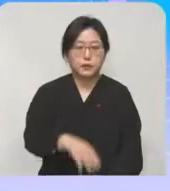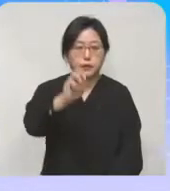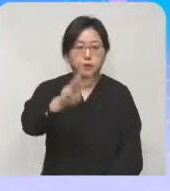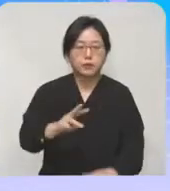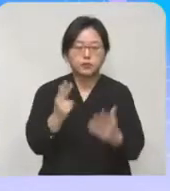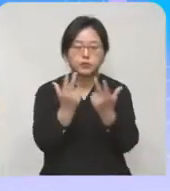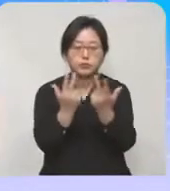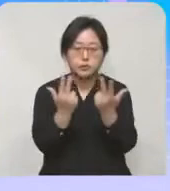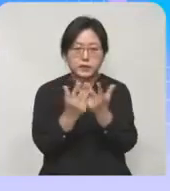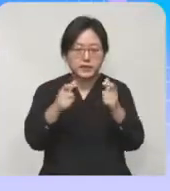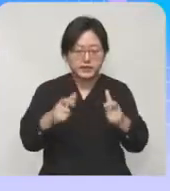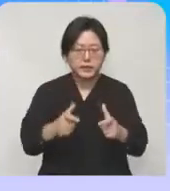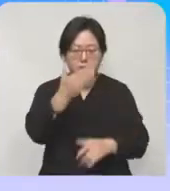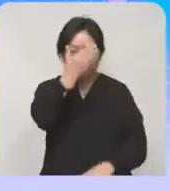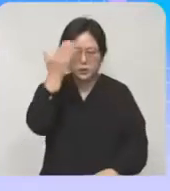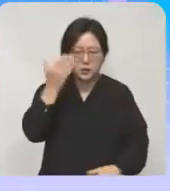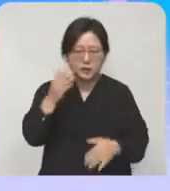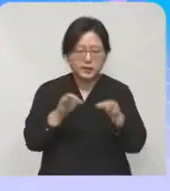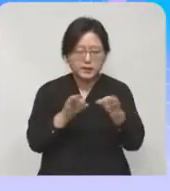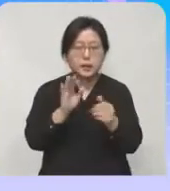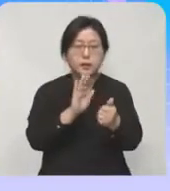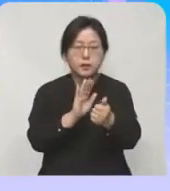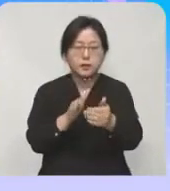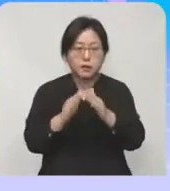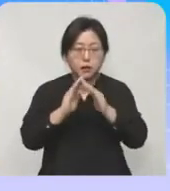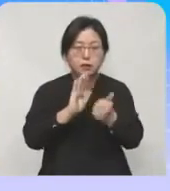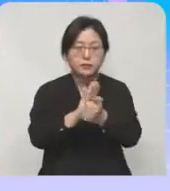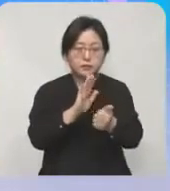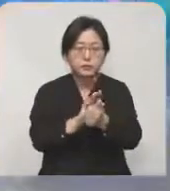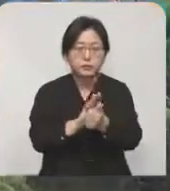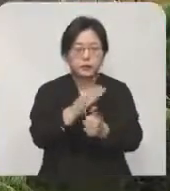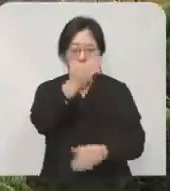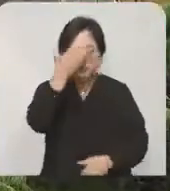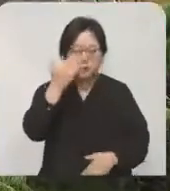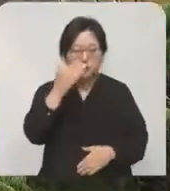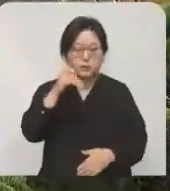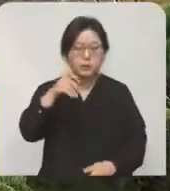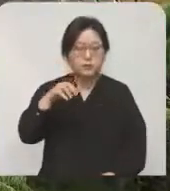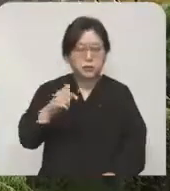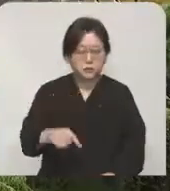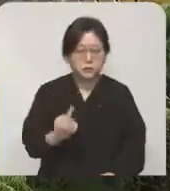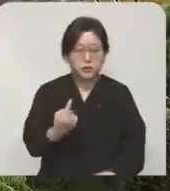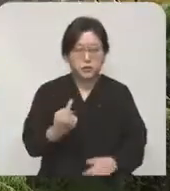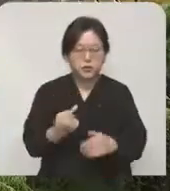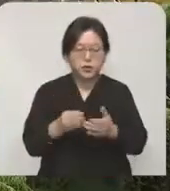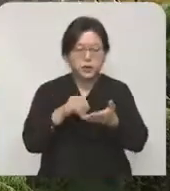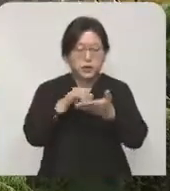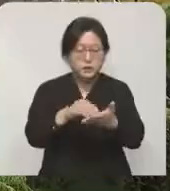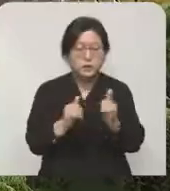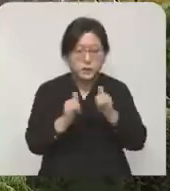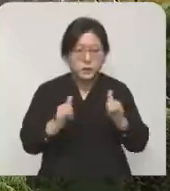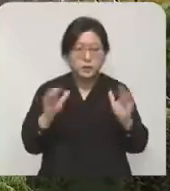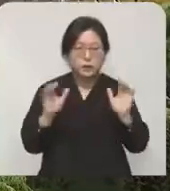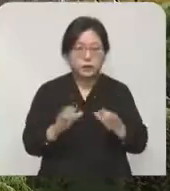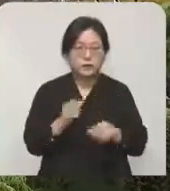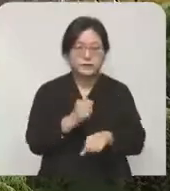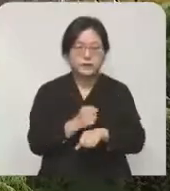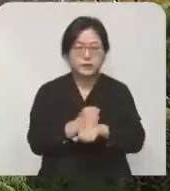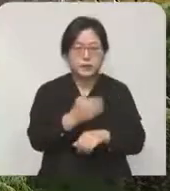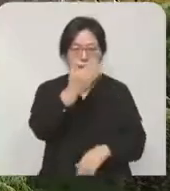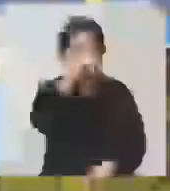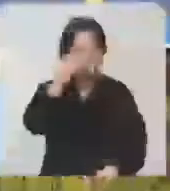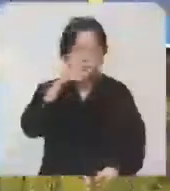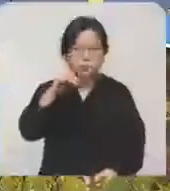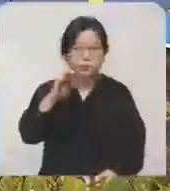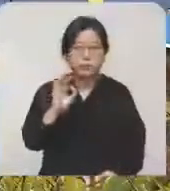광주 북구 가 지역 청년들의 창업지원을 위해서 추진 중인 청년 공작소 입주기업을 모집합니다 청년